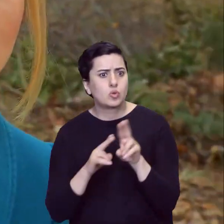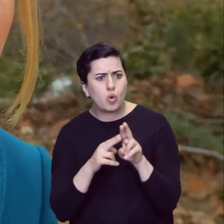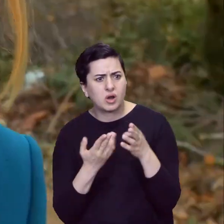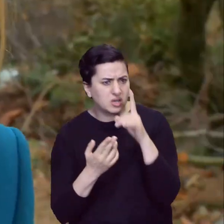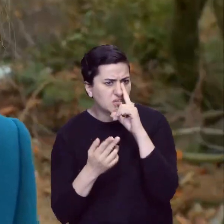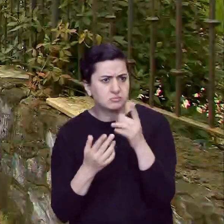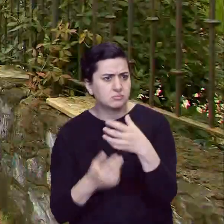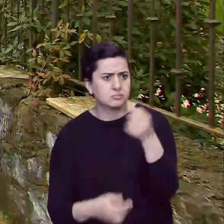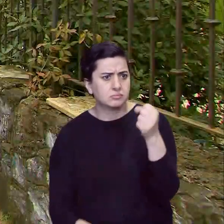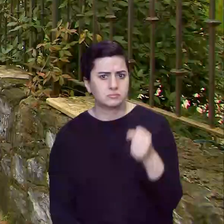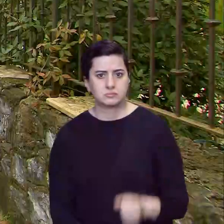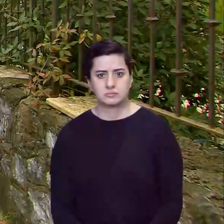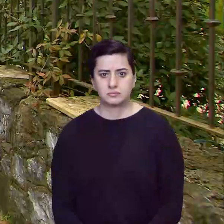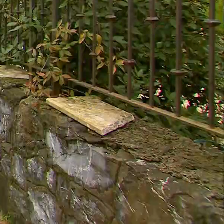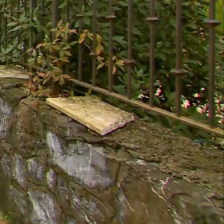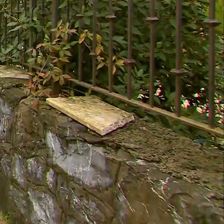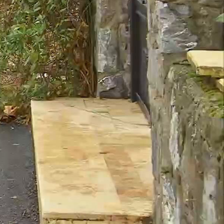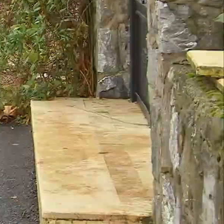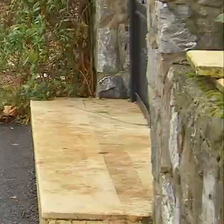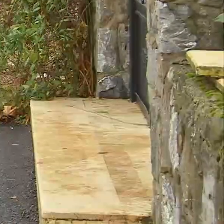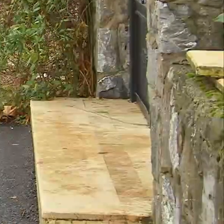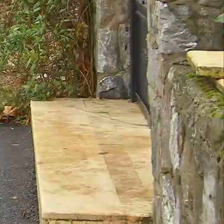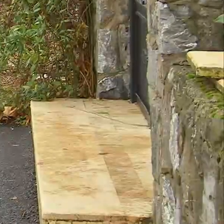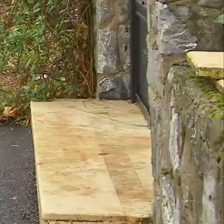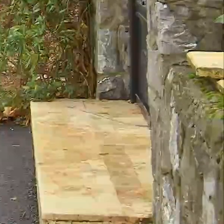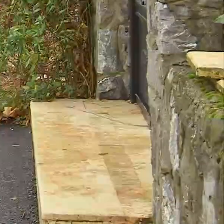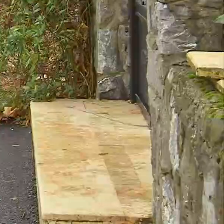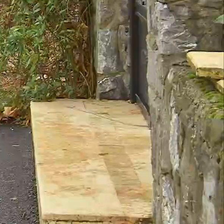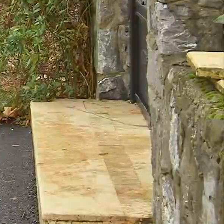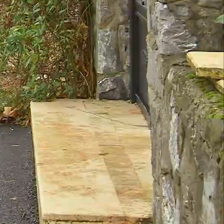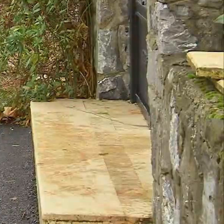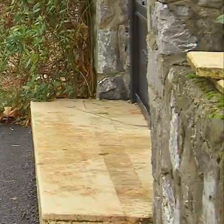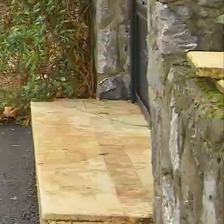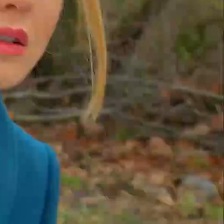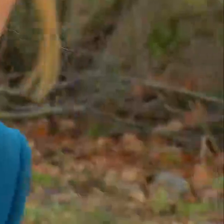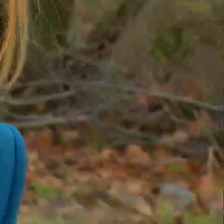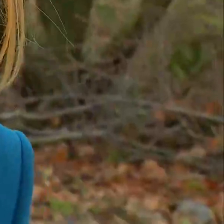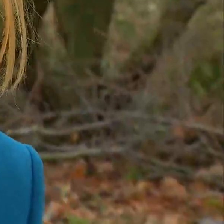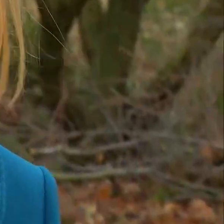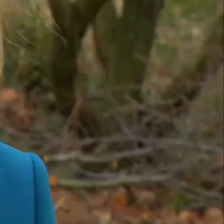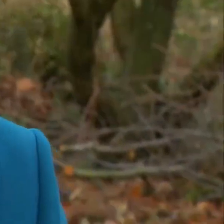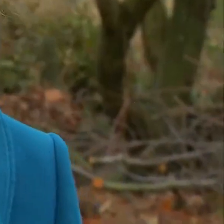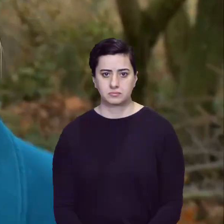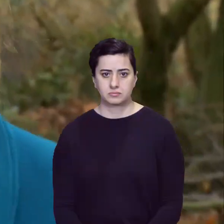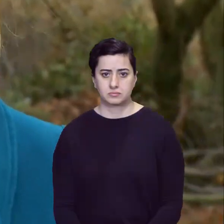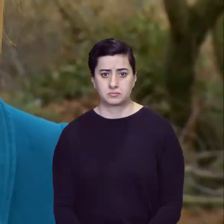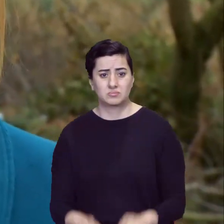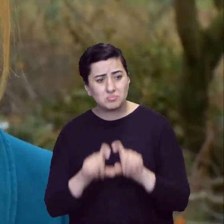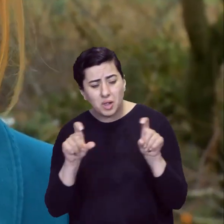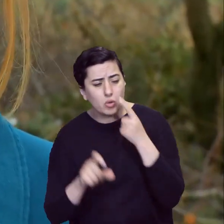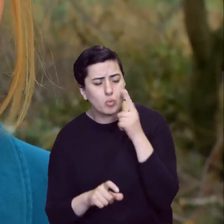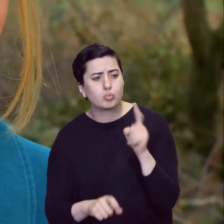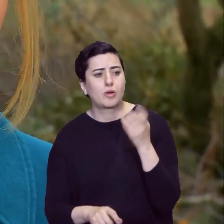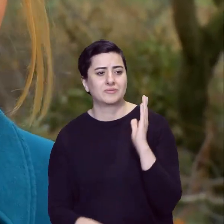Bunlar da kim ya? Bunda Kore'ye geliyordu. Minibüs hareket edince hemen telefonunu çıkardı. Alamadım